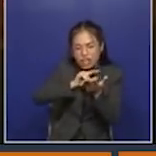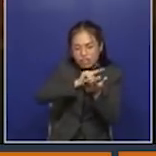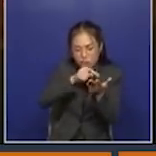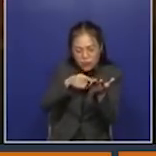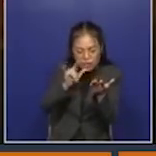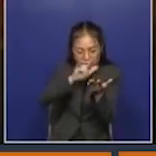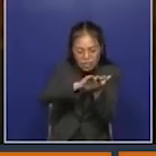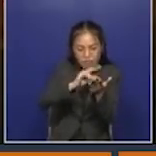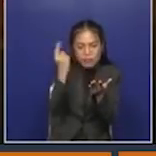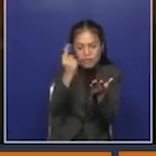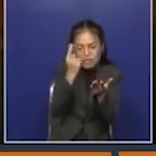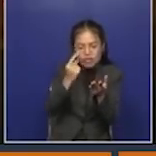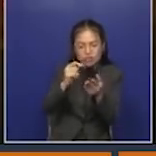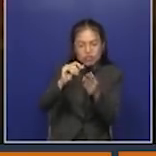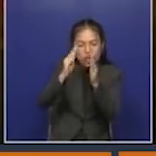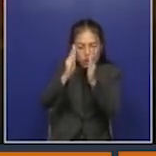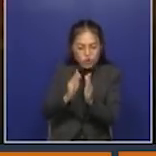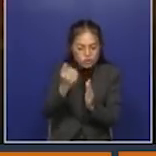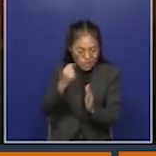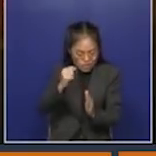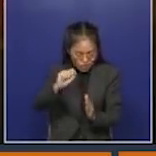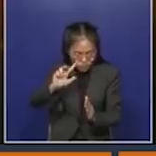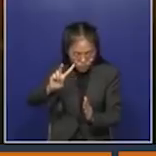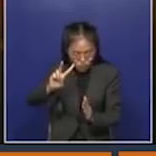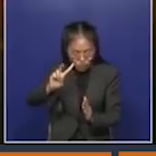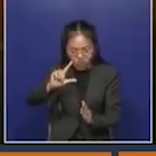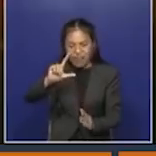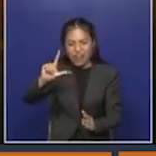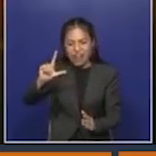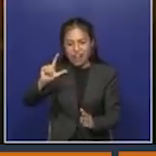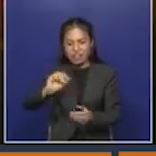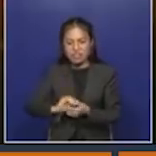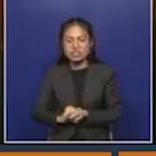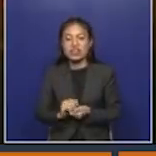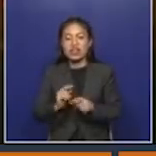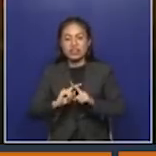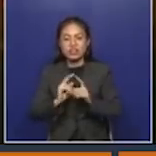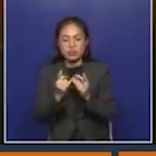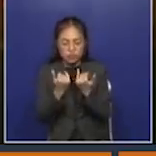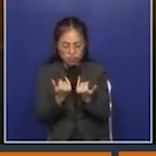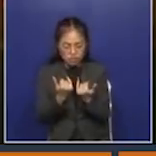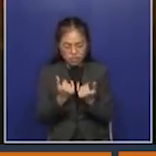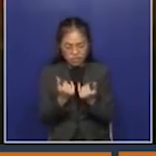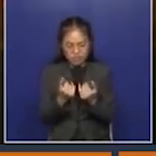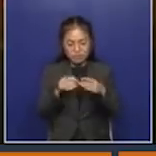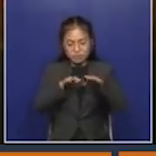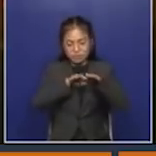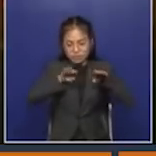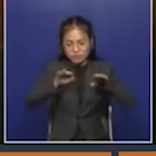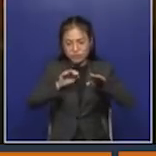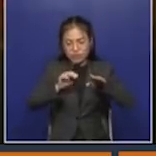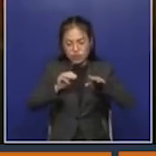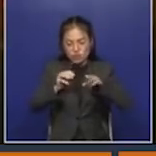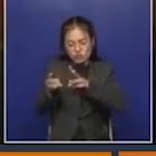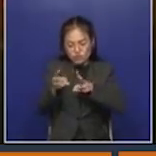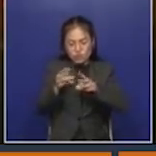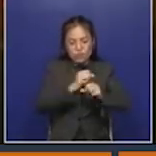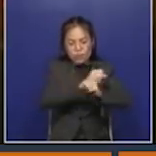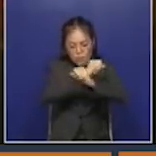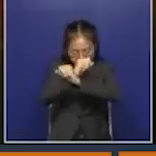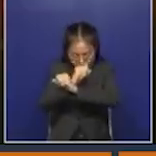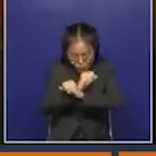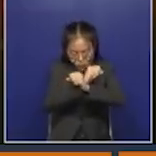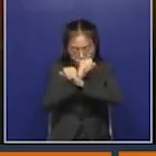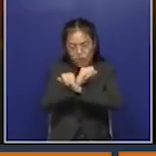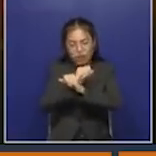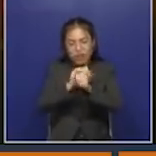ไม่ได้แตกต่างกันค่ะถึงแม้ว่าการล็อคดาวและมาตรากันกันคุมการเดินทางต่างๆ